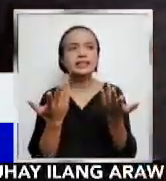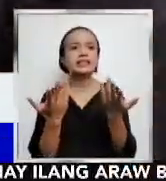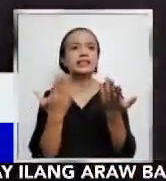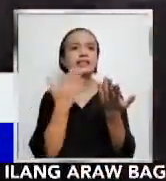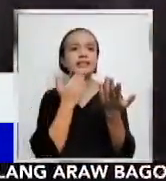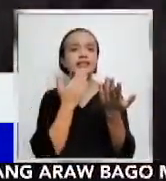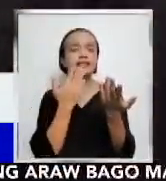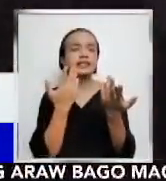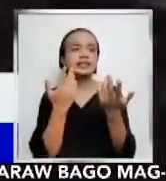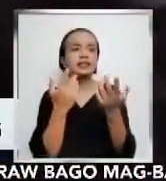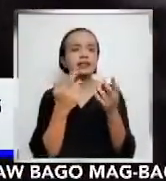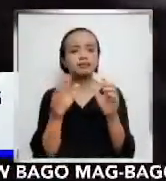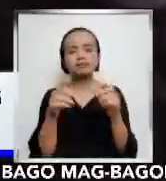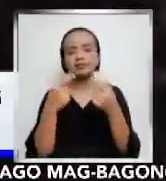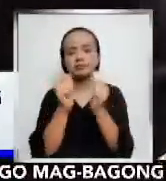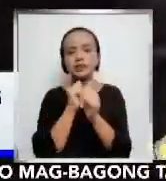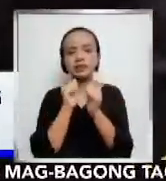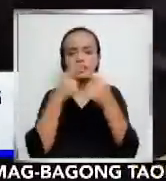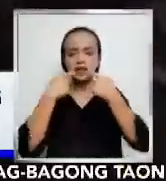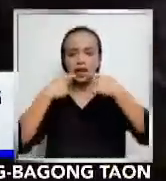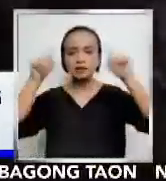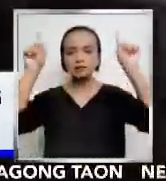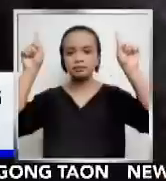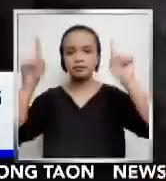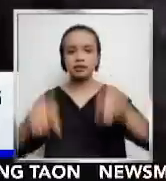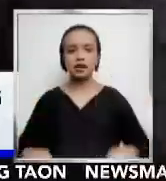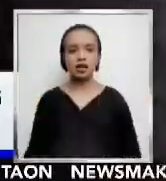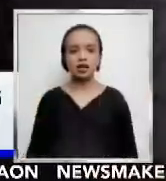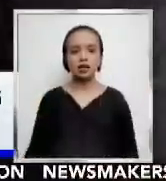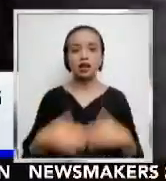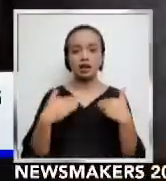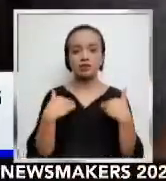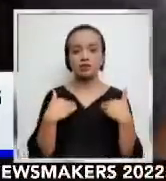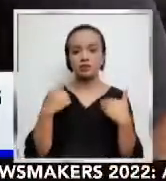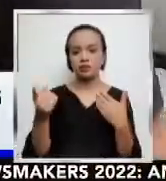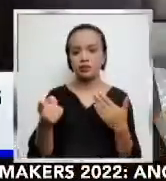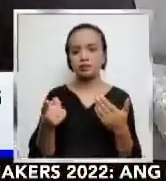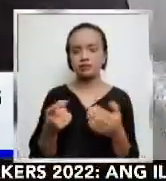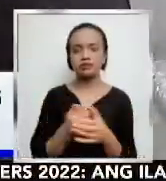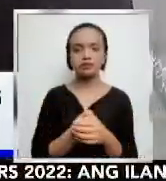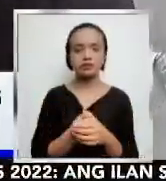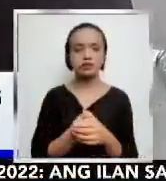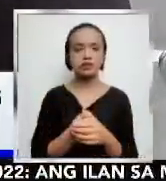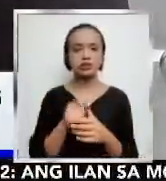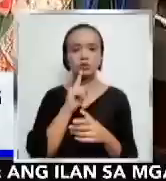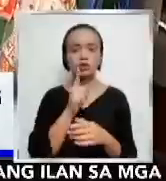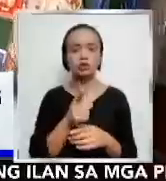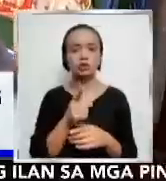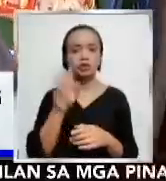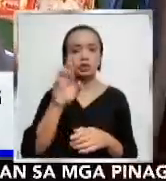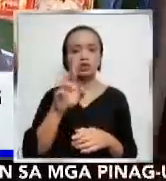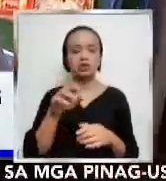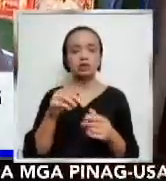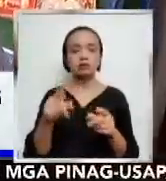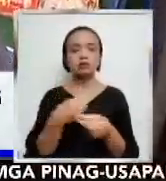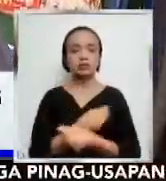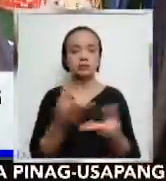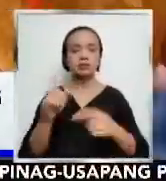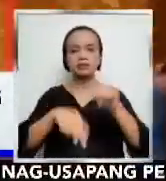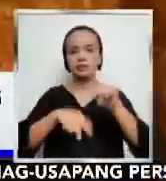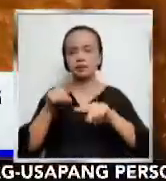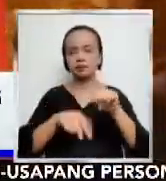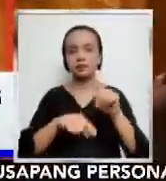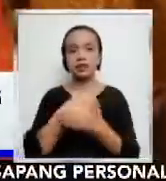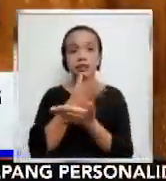Pag ganyang, ano, traditional na pag ganyang mag-dead, ano, end of the year, nagbibigay na rin sa mga kaibigan. May ilang inagahan naman